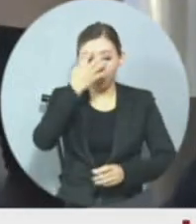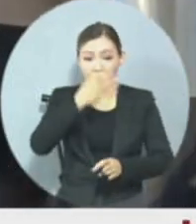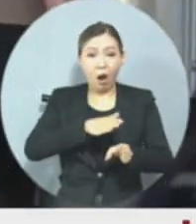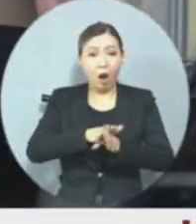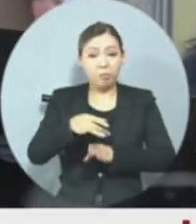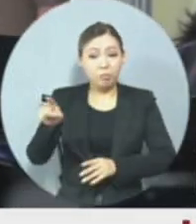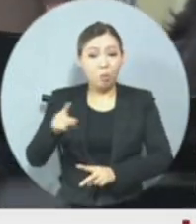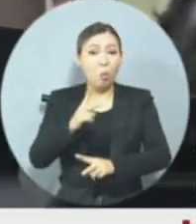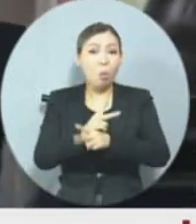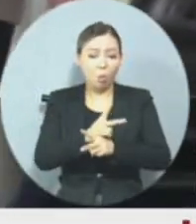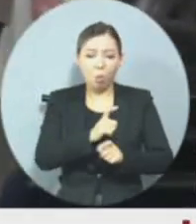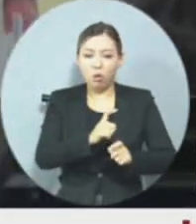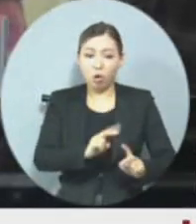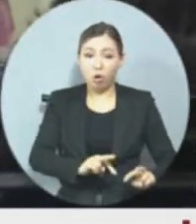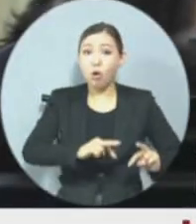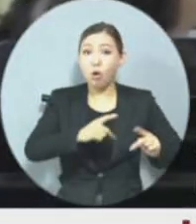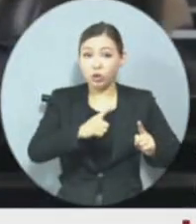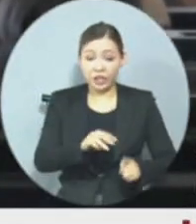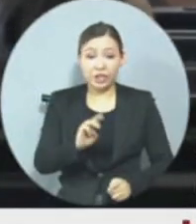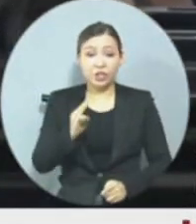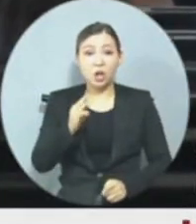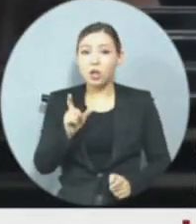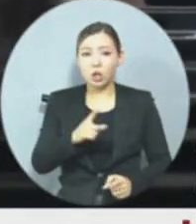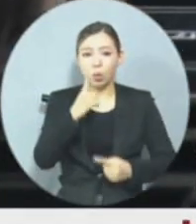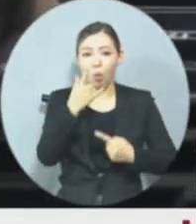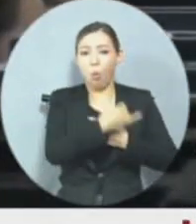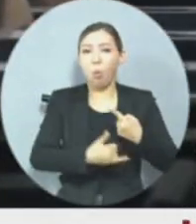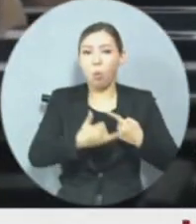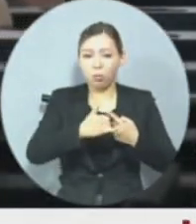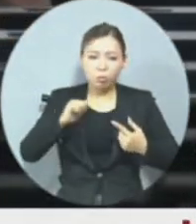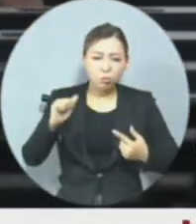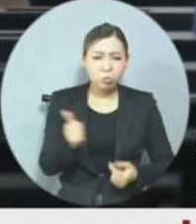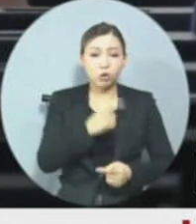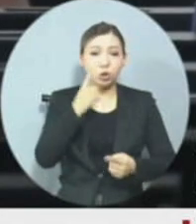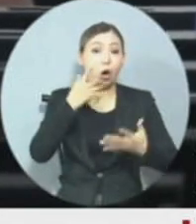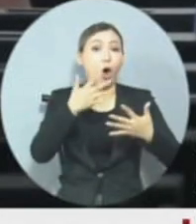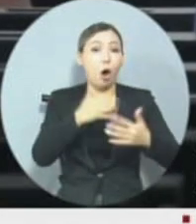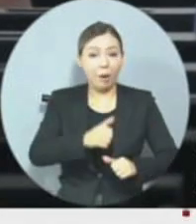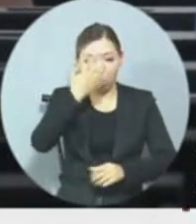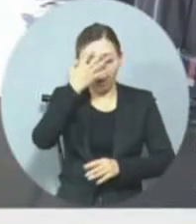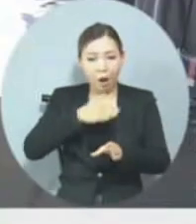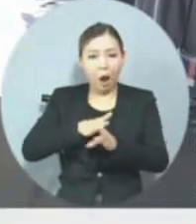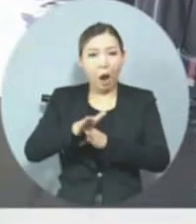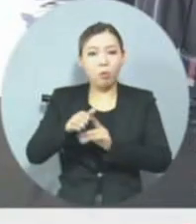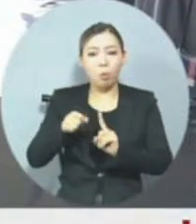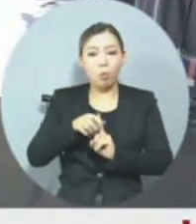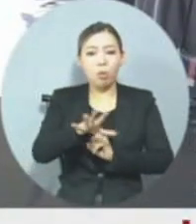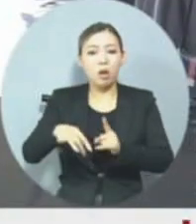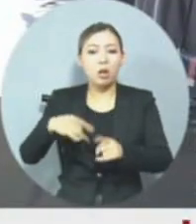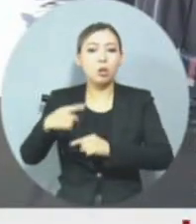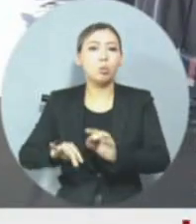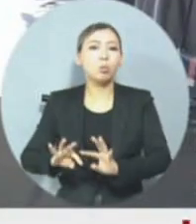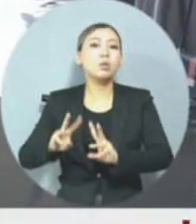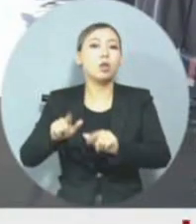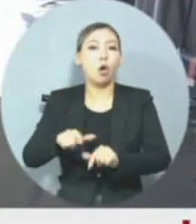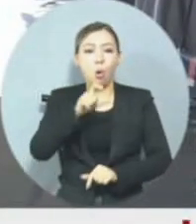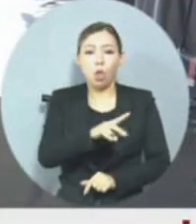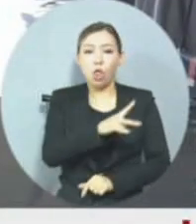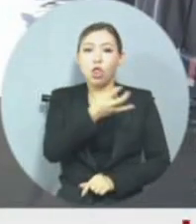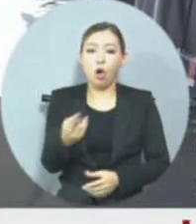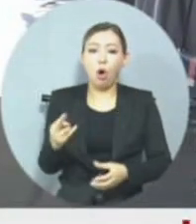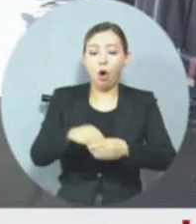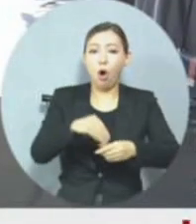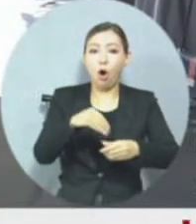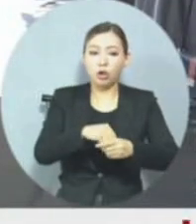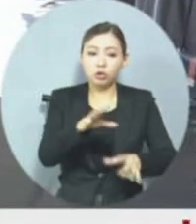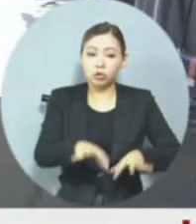тухай хуулийн өөрчлөлтийн хүрээнд ерөнхий шалгалтыг улирал тутам зохион байгуулснаар төрийн албаны хүрдэмж сайжрах төдийгүй хүний нөөцийн бүрдэл сонгон шалгуулалтын цар